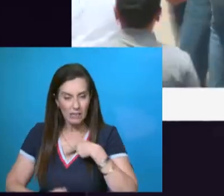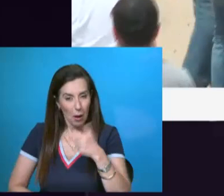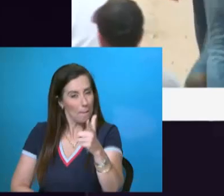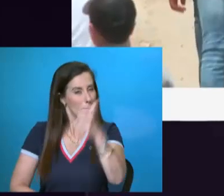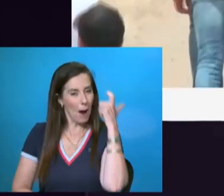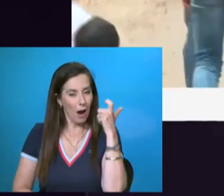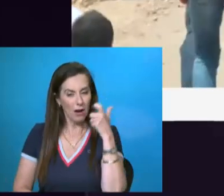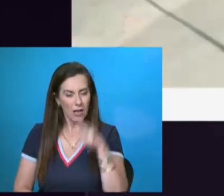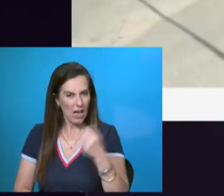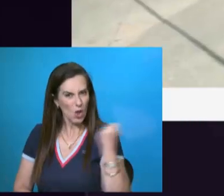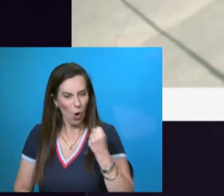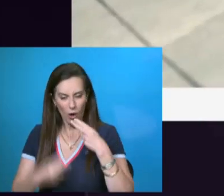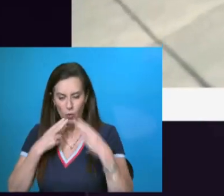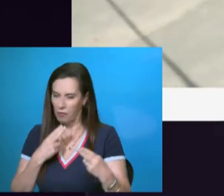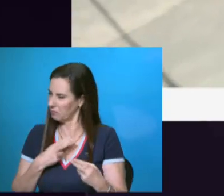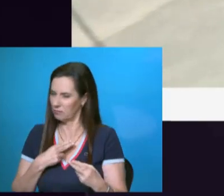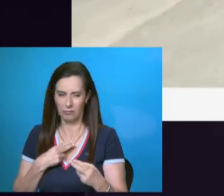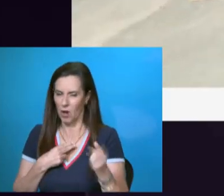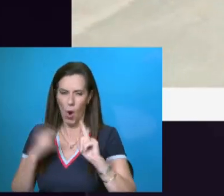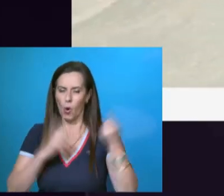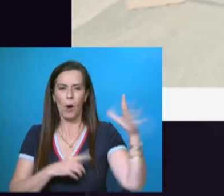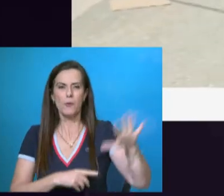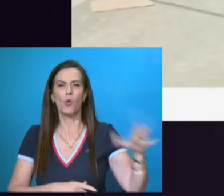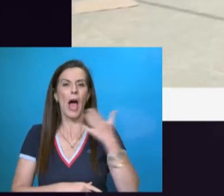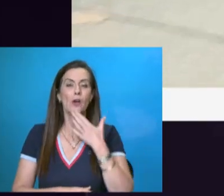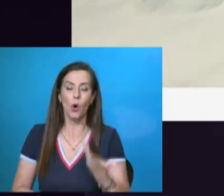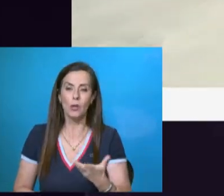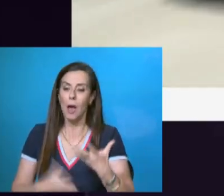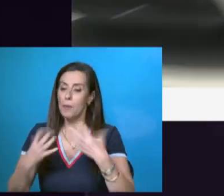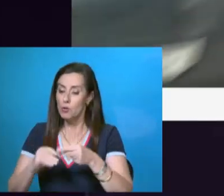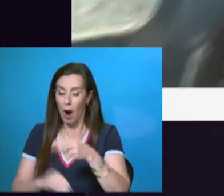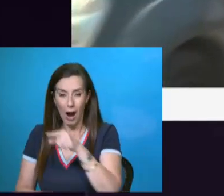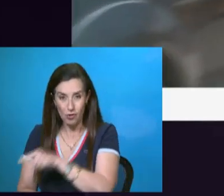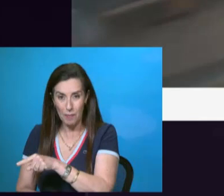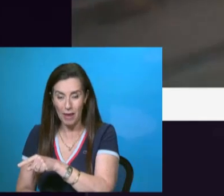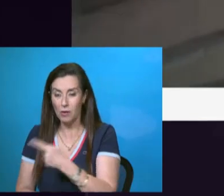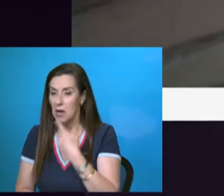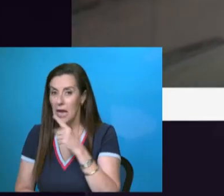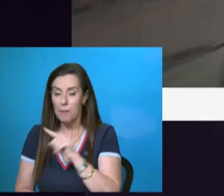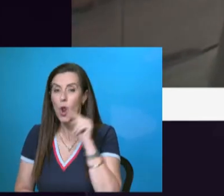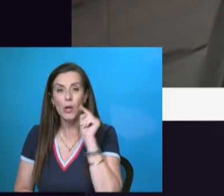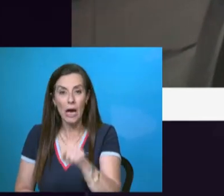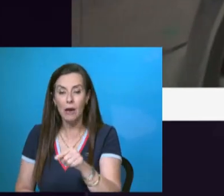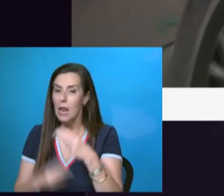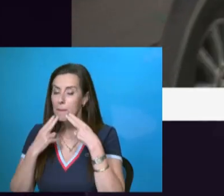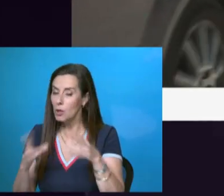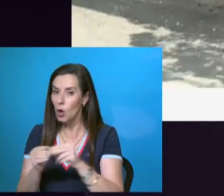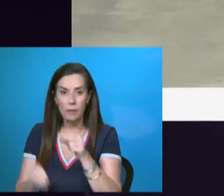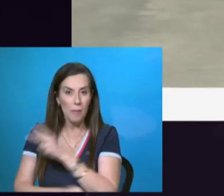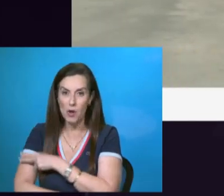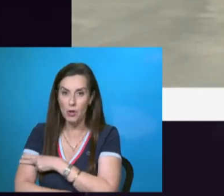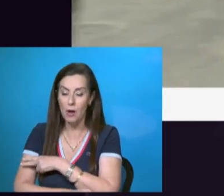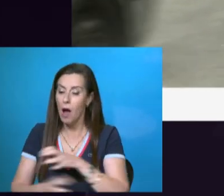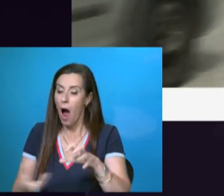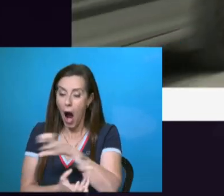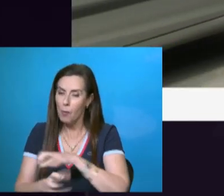בעוצמה כזו, לא היה קורה בשכונה יהודית. ומשפחת ההרוג אומרת, אם לא נגיע לפתרון עם המשטרה, המהומות האלה פשוט